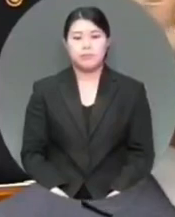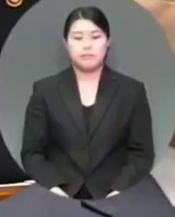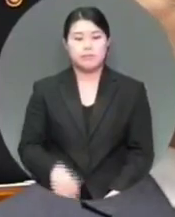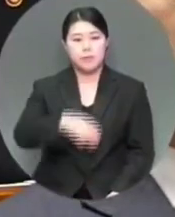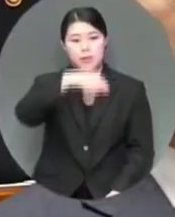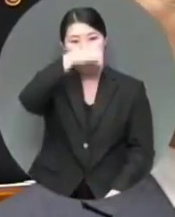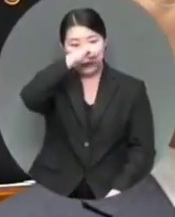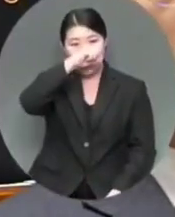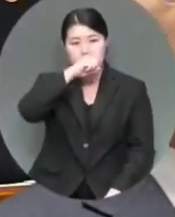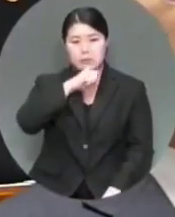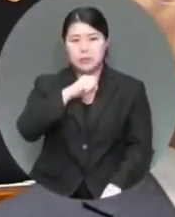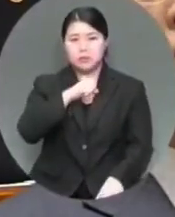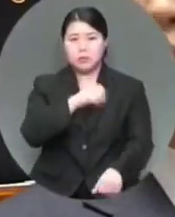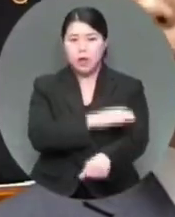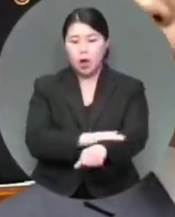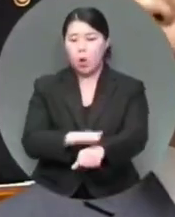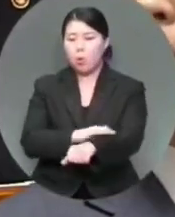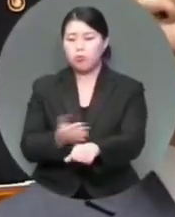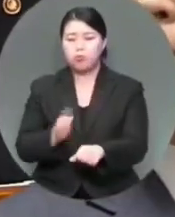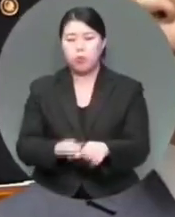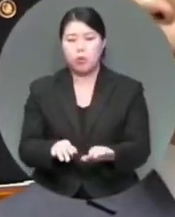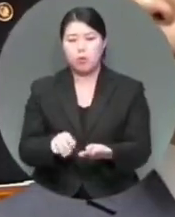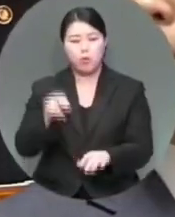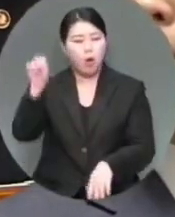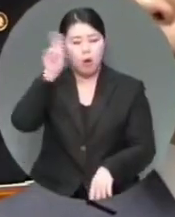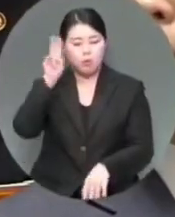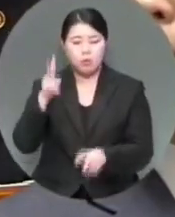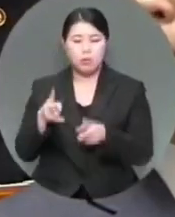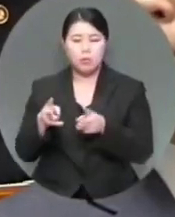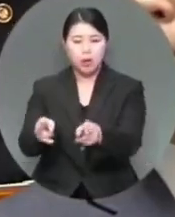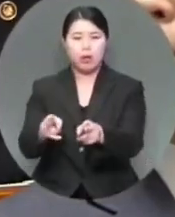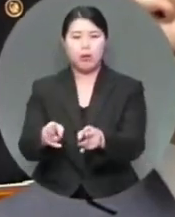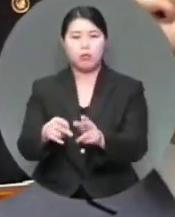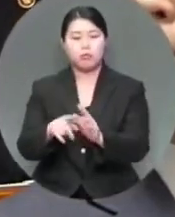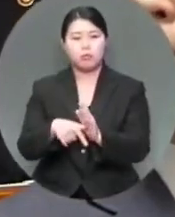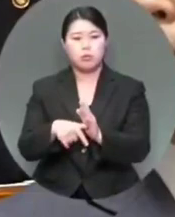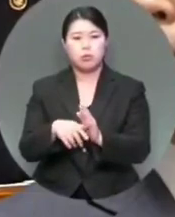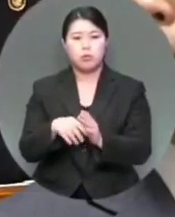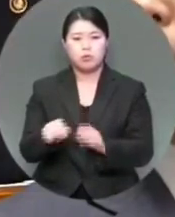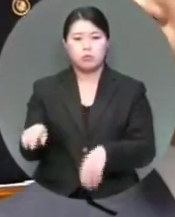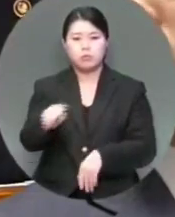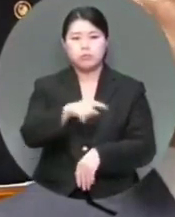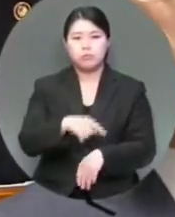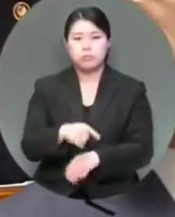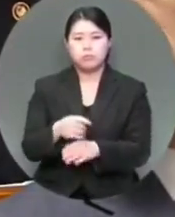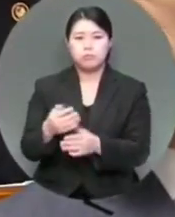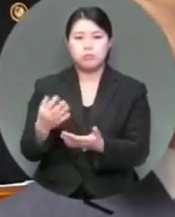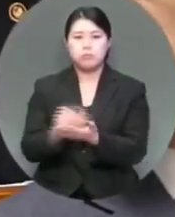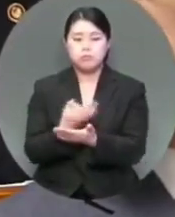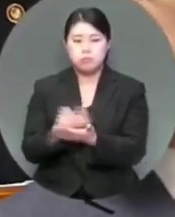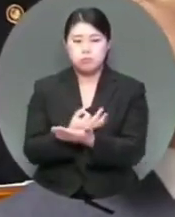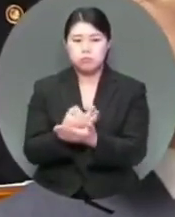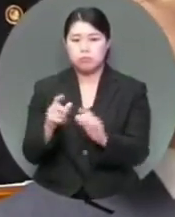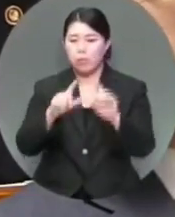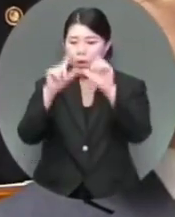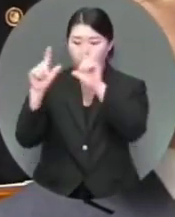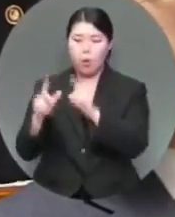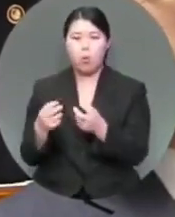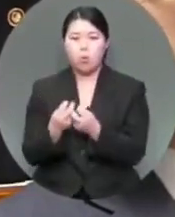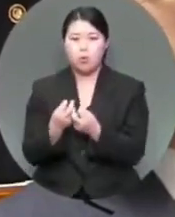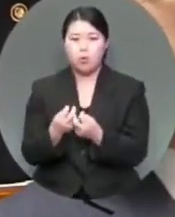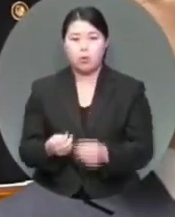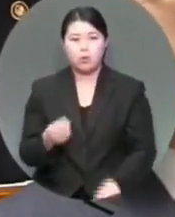예산을 자르면 반영이 안 되면 어떻게 이 사람들이 생업이나 이런 분들도 또 우리